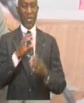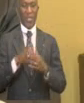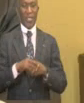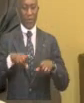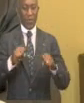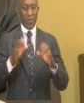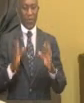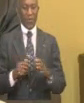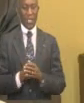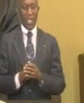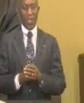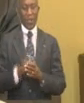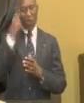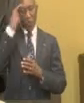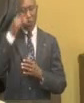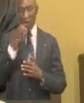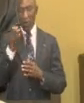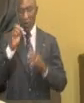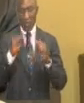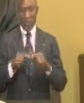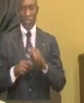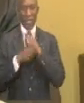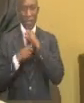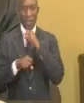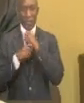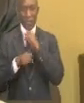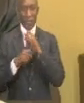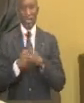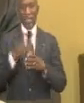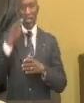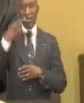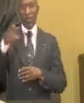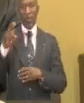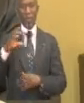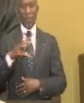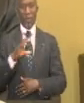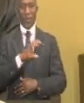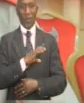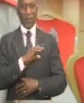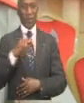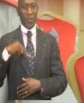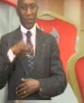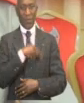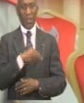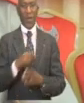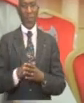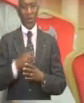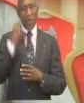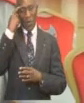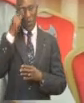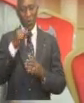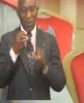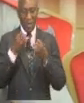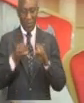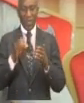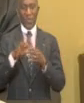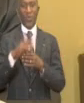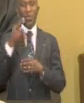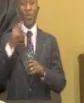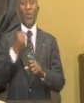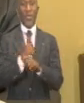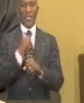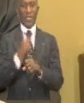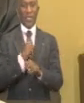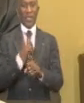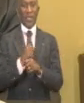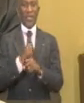rapport au respect des heures de débit et des fins de prestations. Une attention